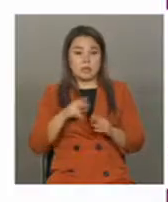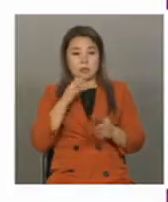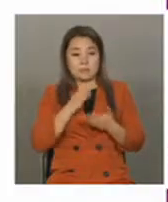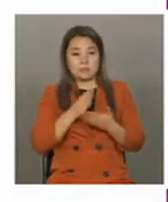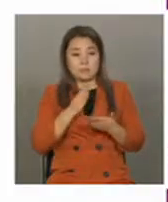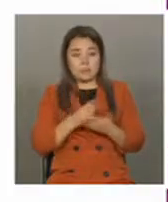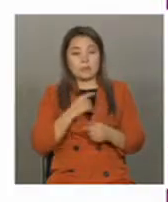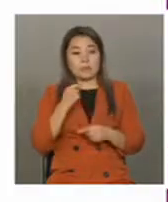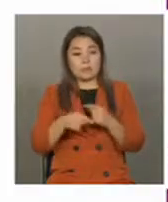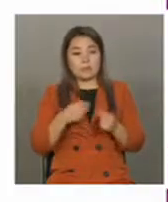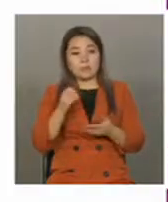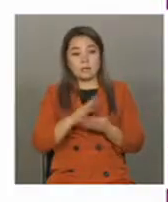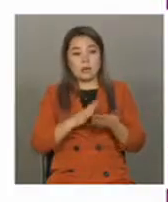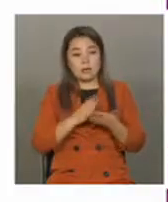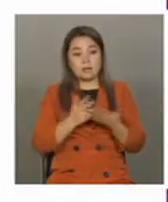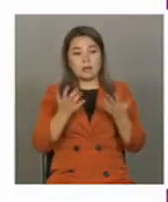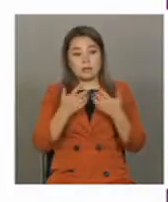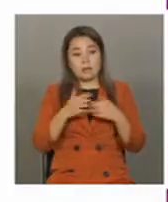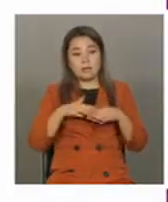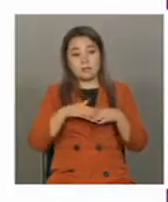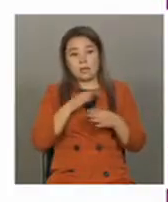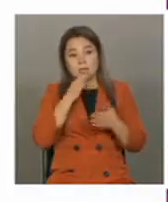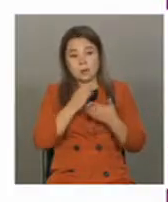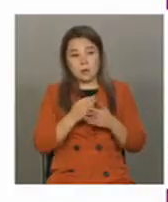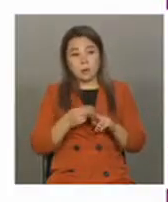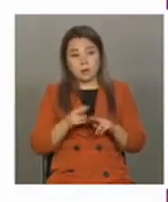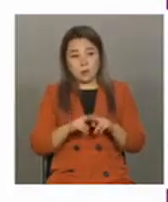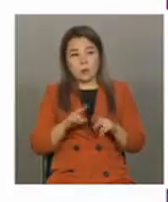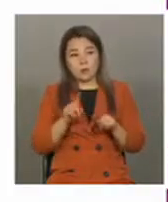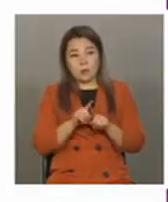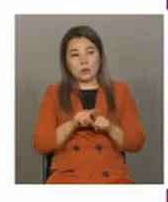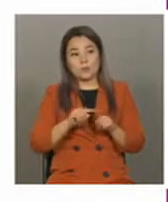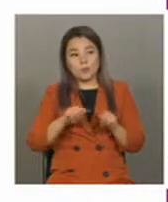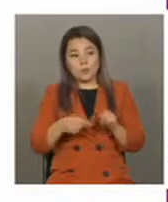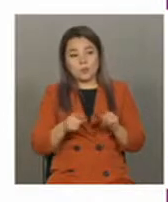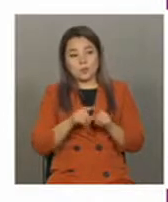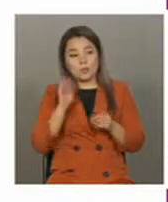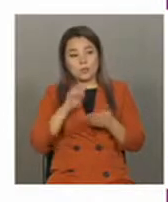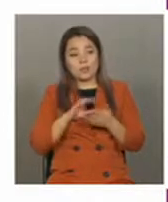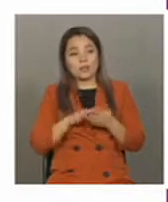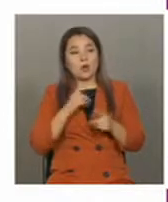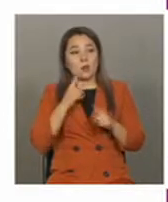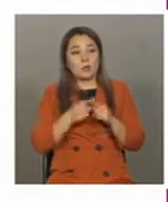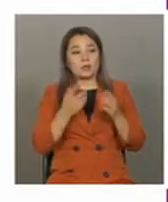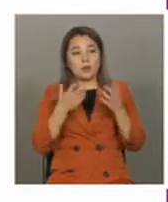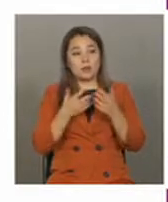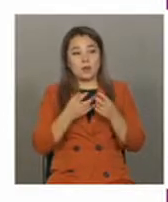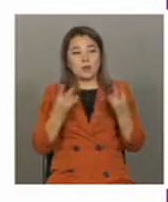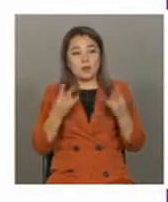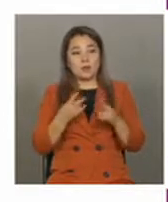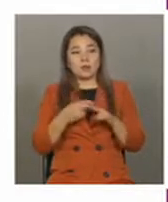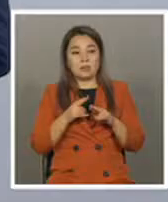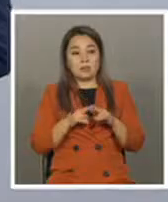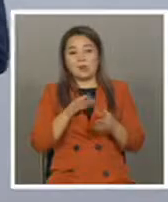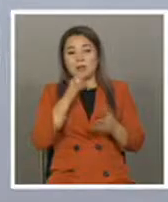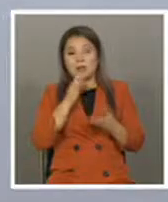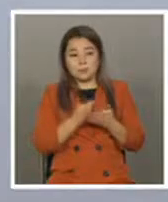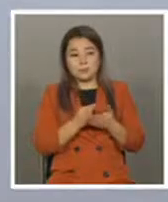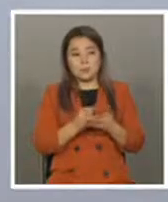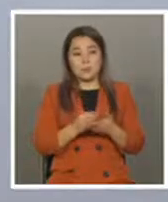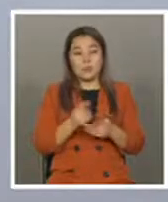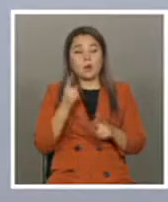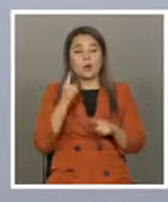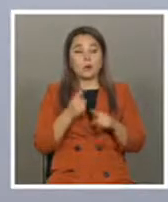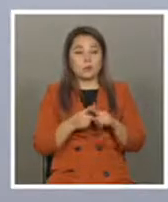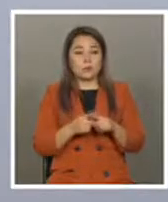Енді әрі қарай есептің шарты бойынша біз осы бүтін сандардың қосындысын есептеуіміз керек. Сонымен өрнекке қосуды